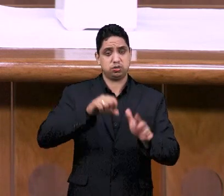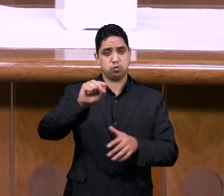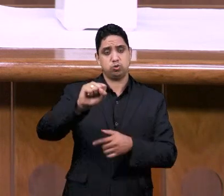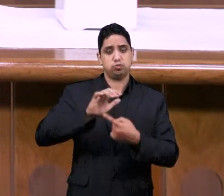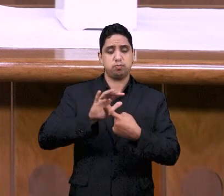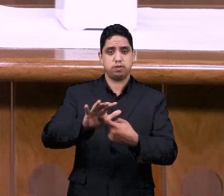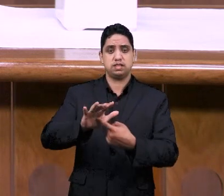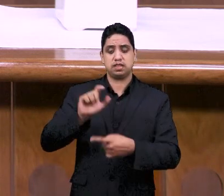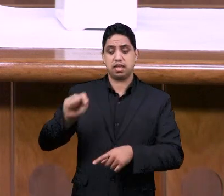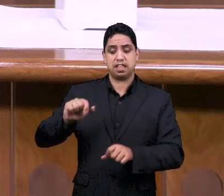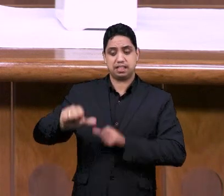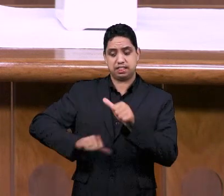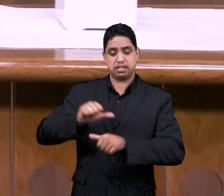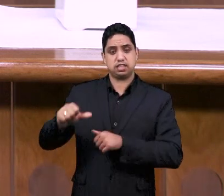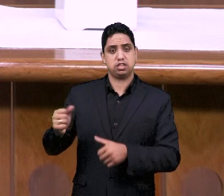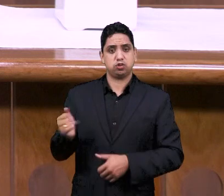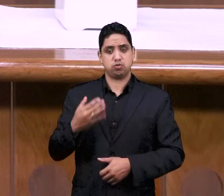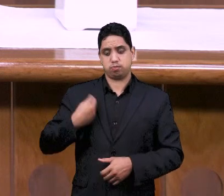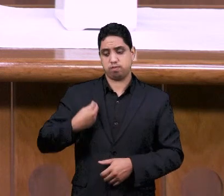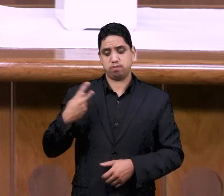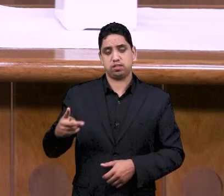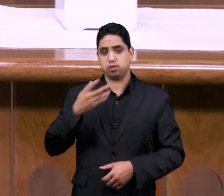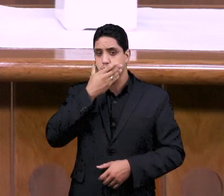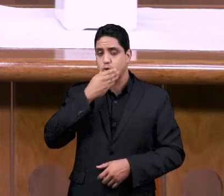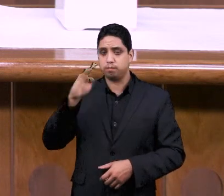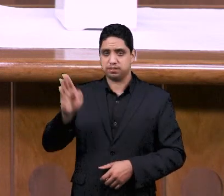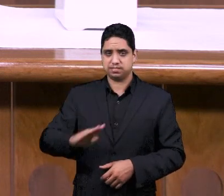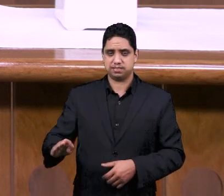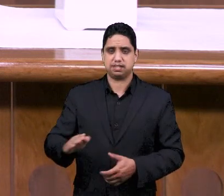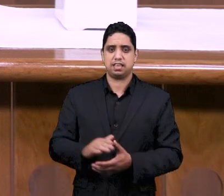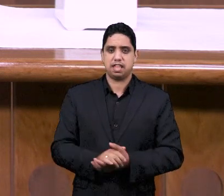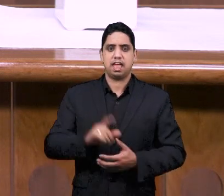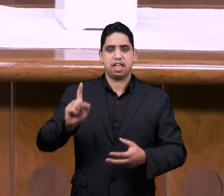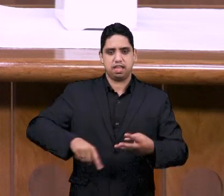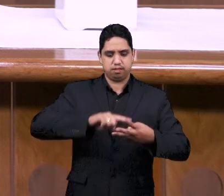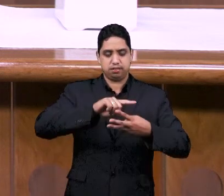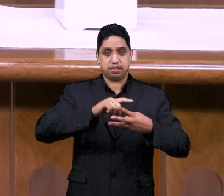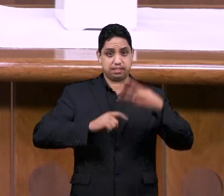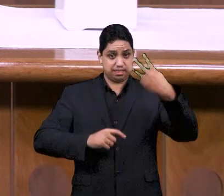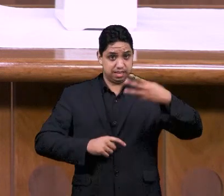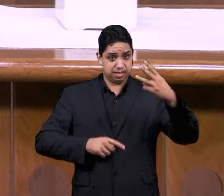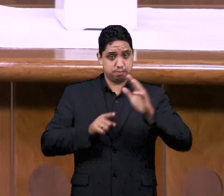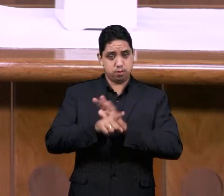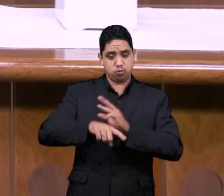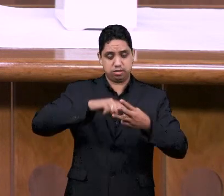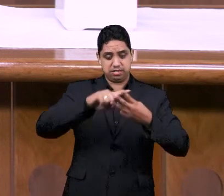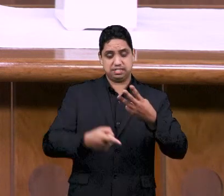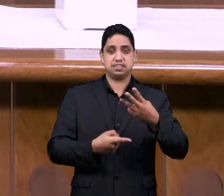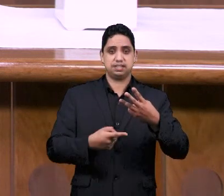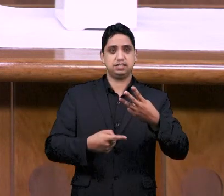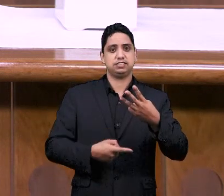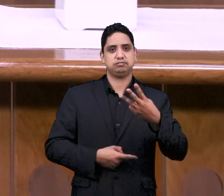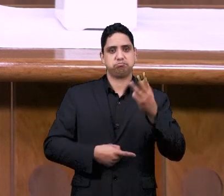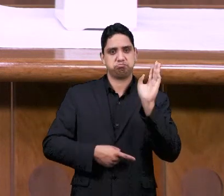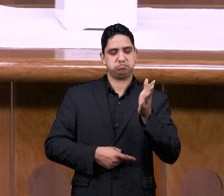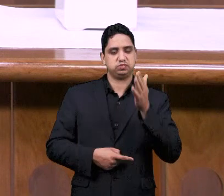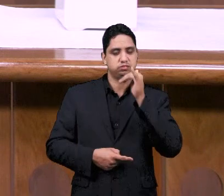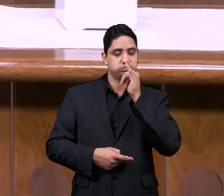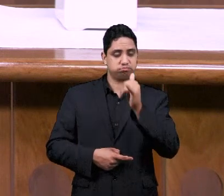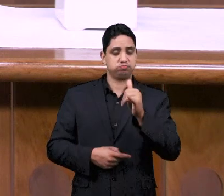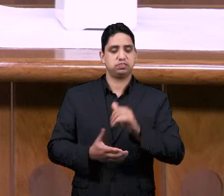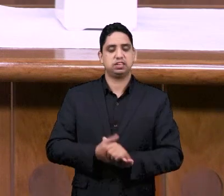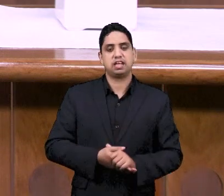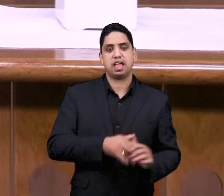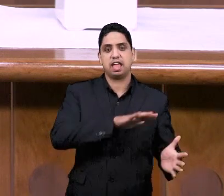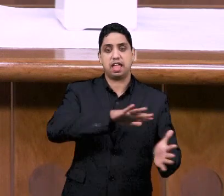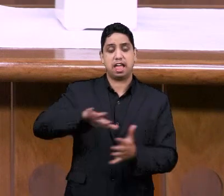au verset 8, la transformation dans la vie de Zachée. Ça, c'est notre troisième question. Nous allons maintenant à